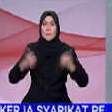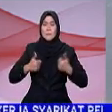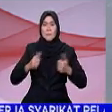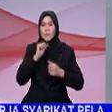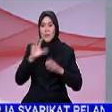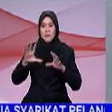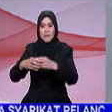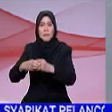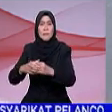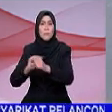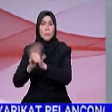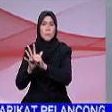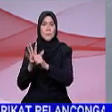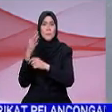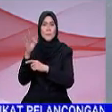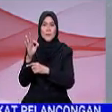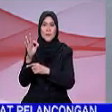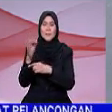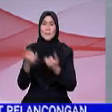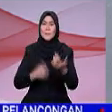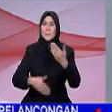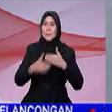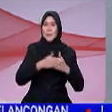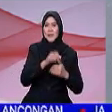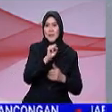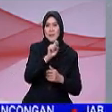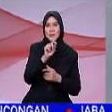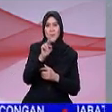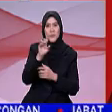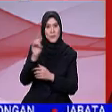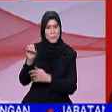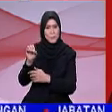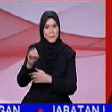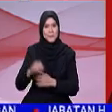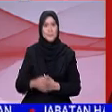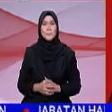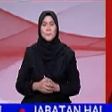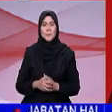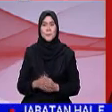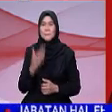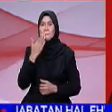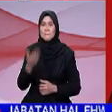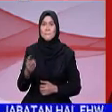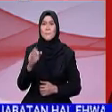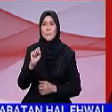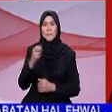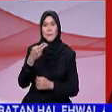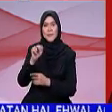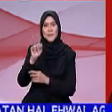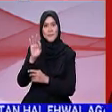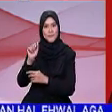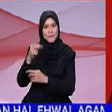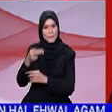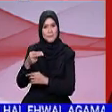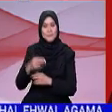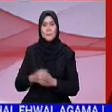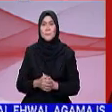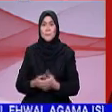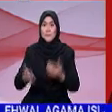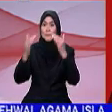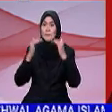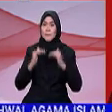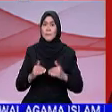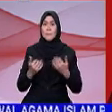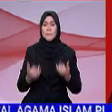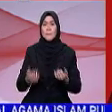kluster pandemik COVID-19. Kembali ke studio, silakan. Terima kasih Sarifah untuk laporan itu tadi. Kita beralih